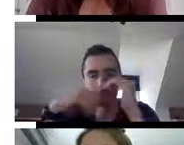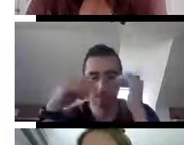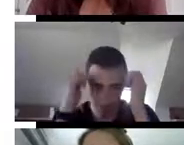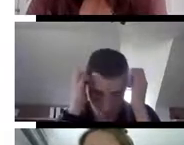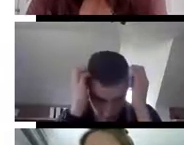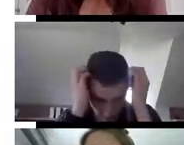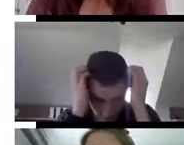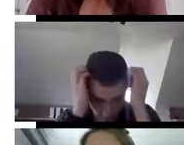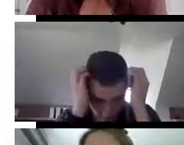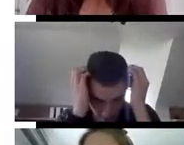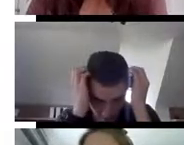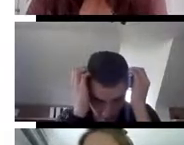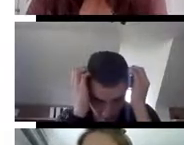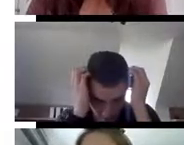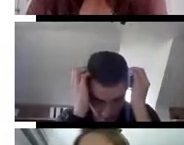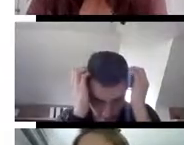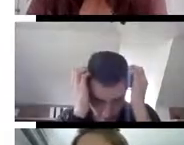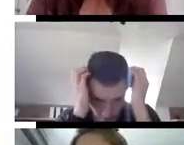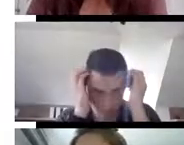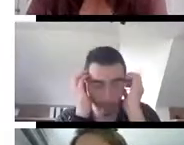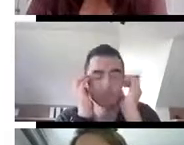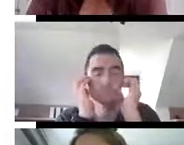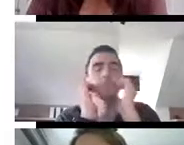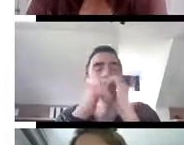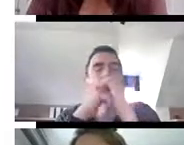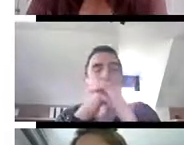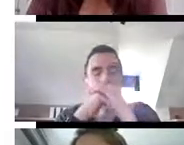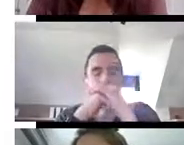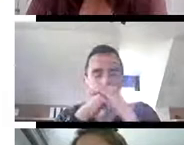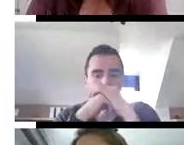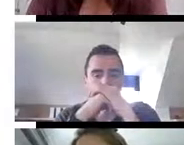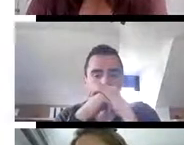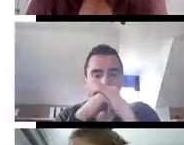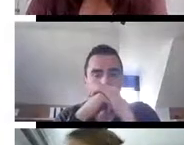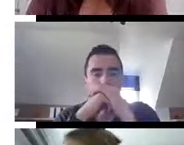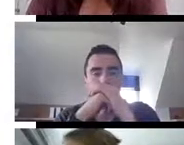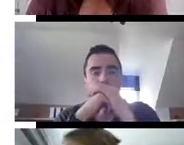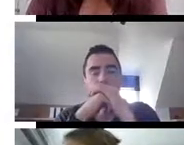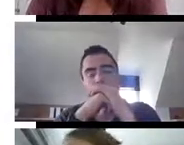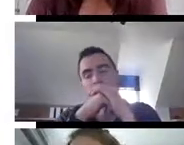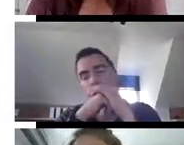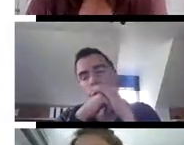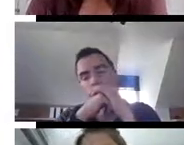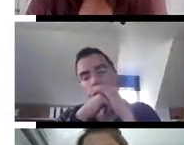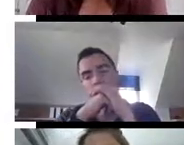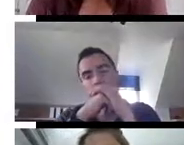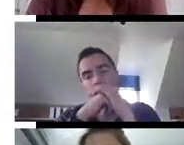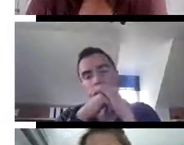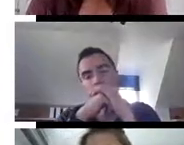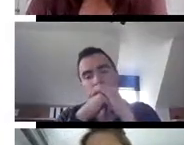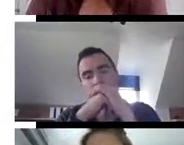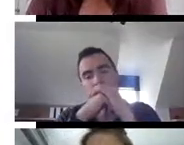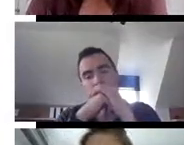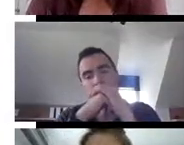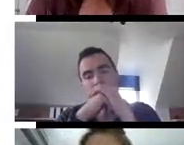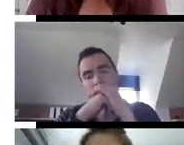2 weken stage pas na de volledige cursus te doen. Wel heel belangrijk dat het echt bekomen van het attest pas mogelijk is na het volledig